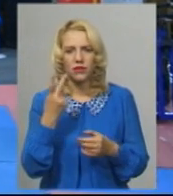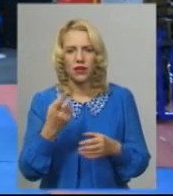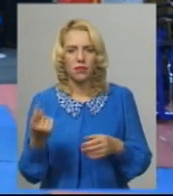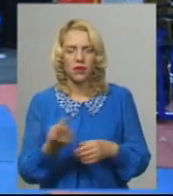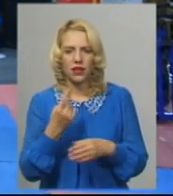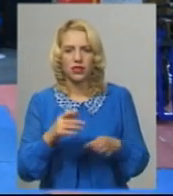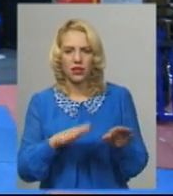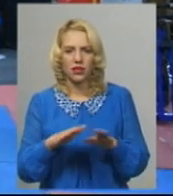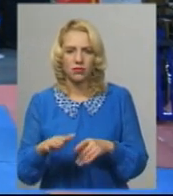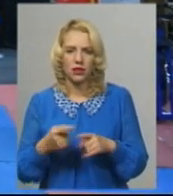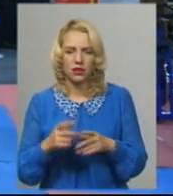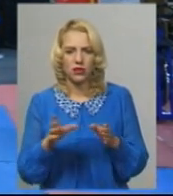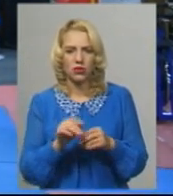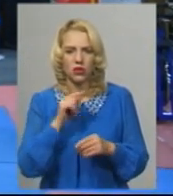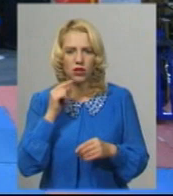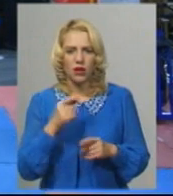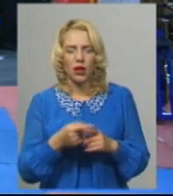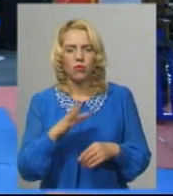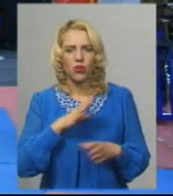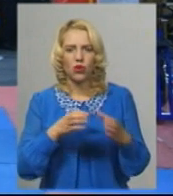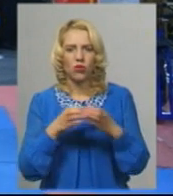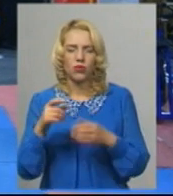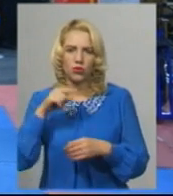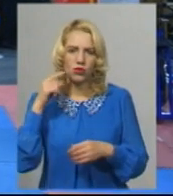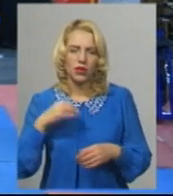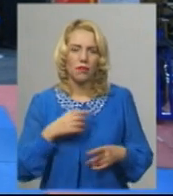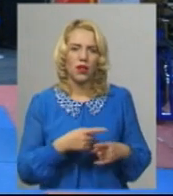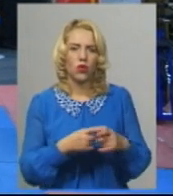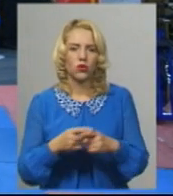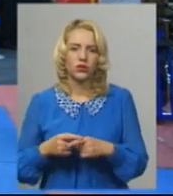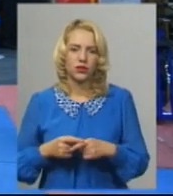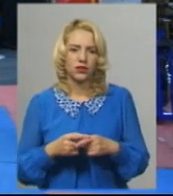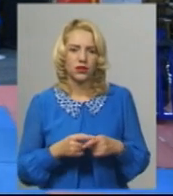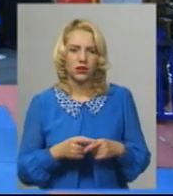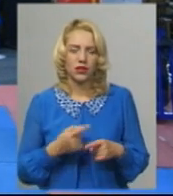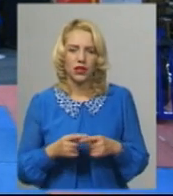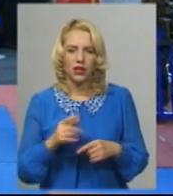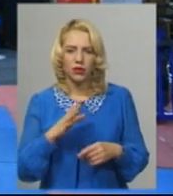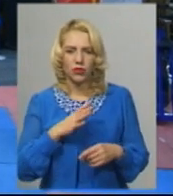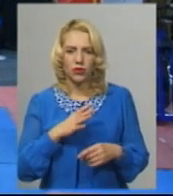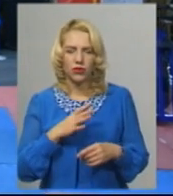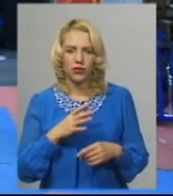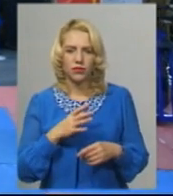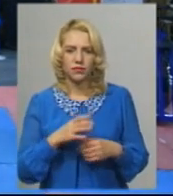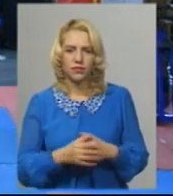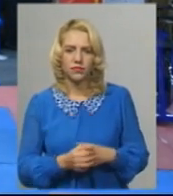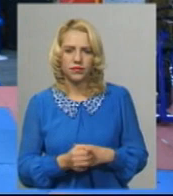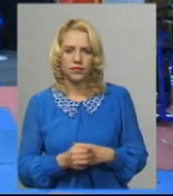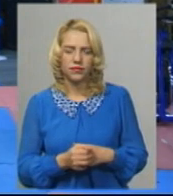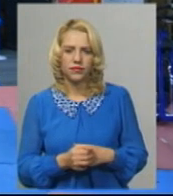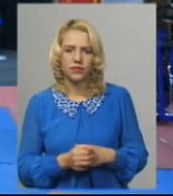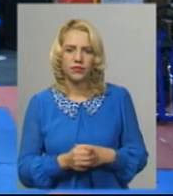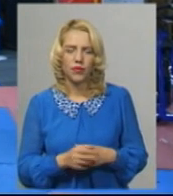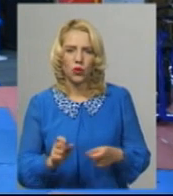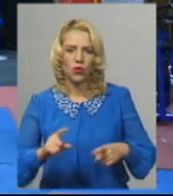фінальна сутичка з росіянами. До речі, були команди з Росії, з Білорусі, з Литви були команди. От і